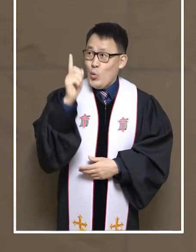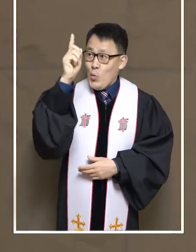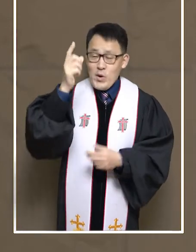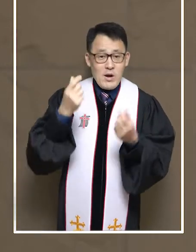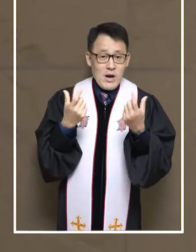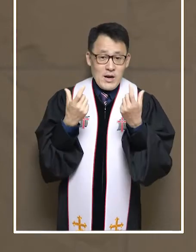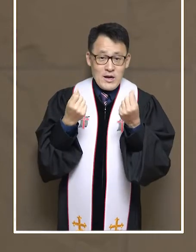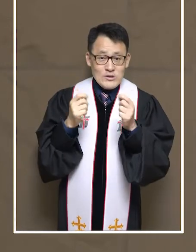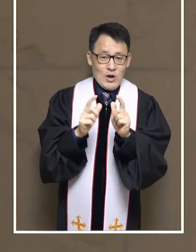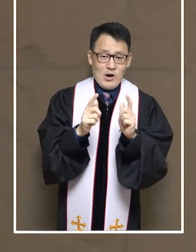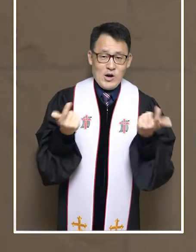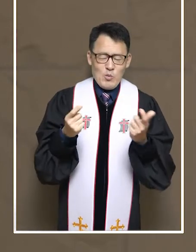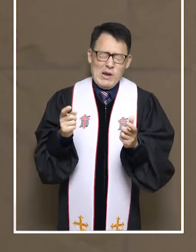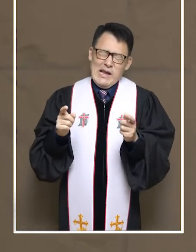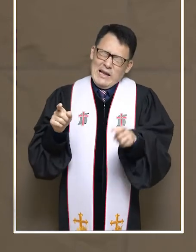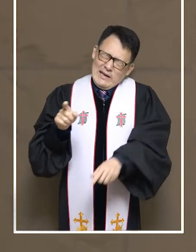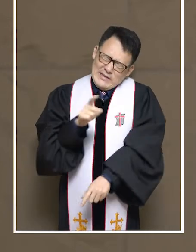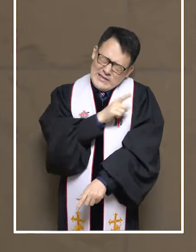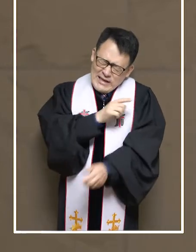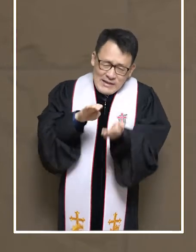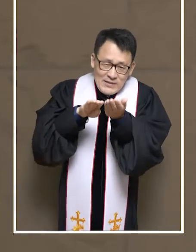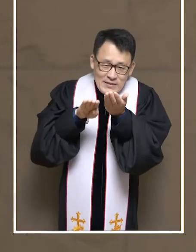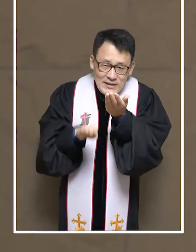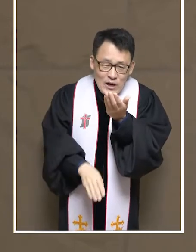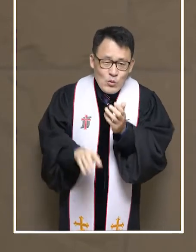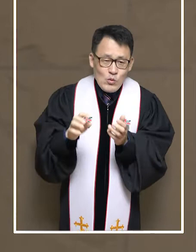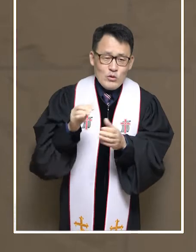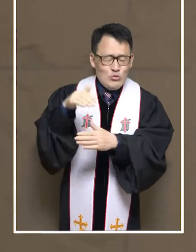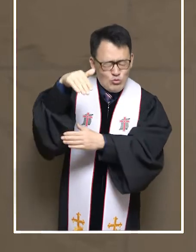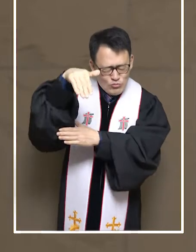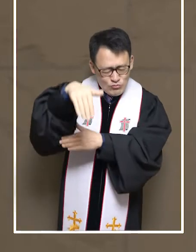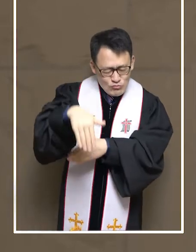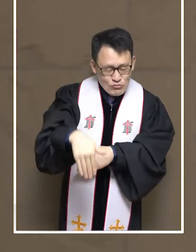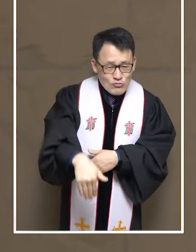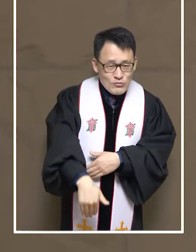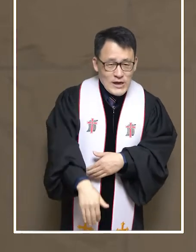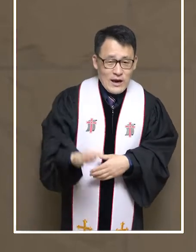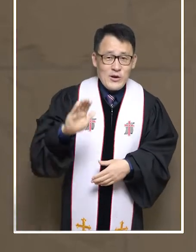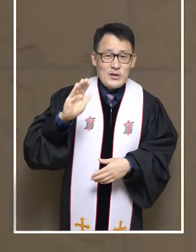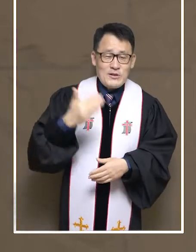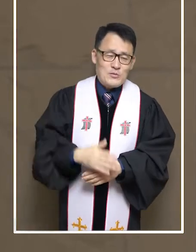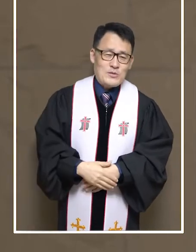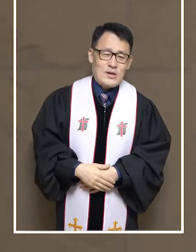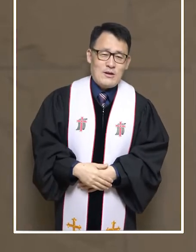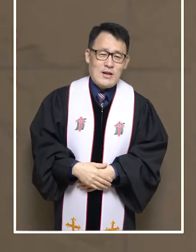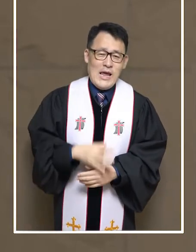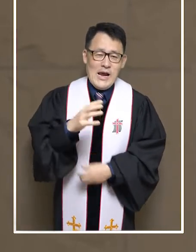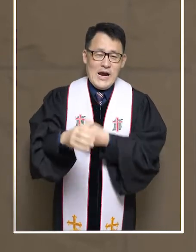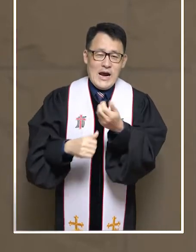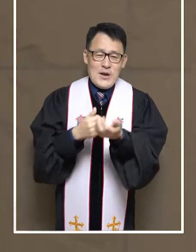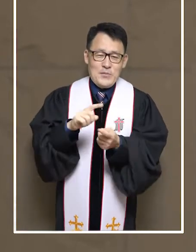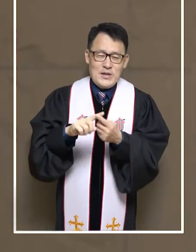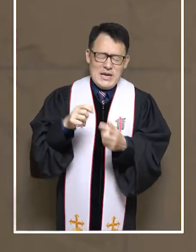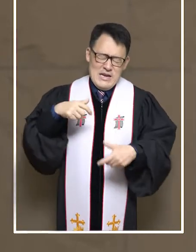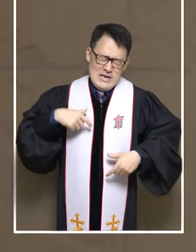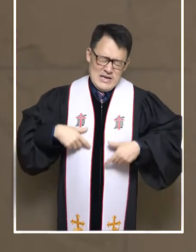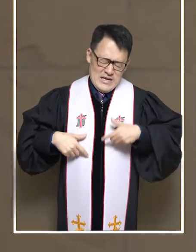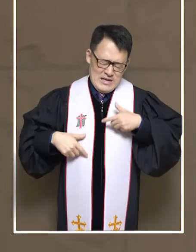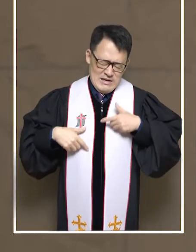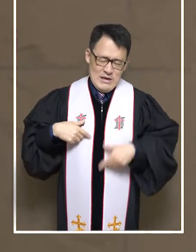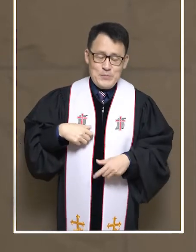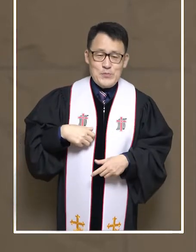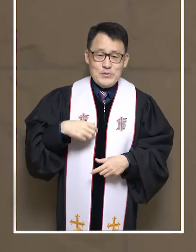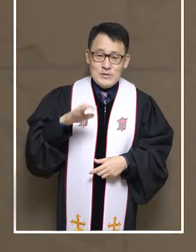높아지기는커녕 가장 낮은 자리로 추락하게 되었을 때 그는 하나님께 대해서